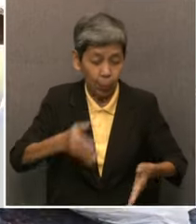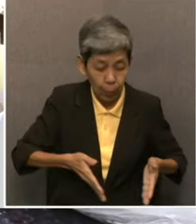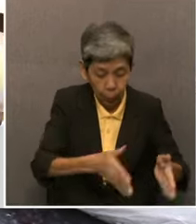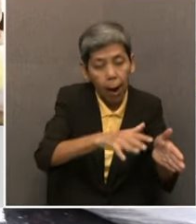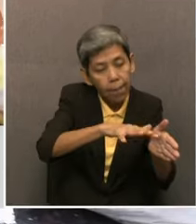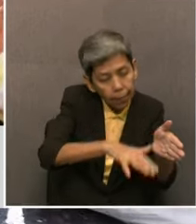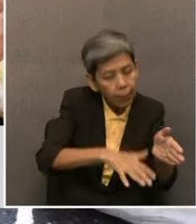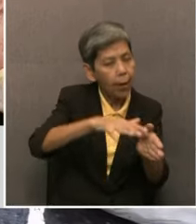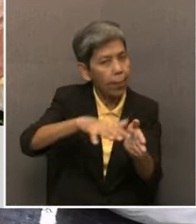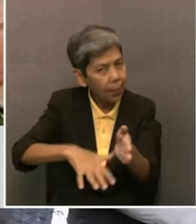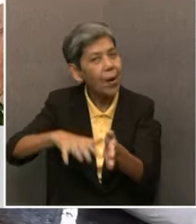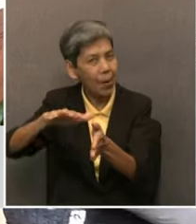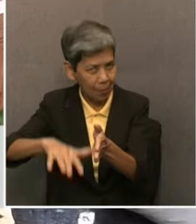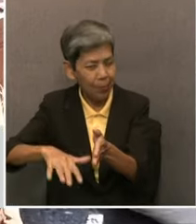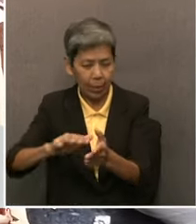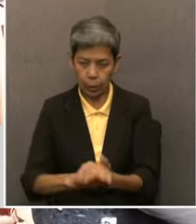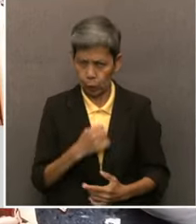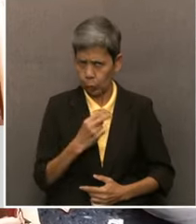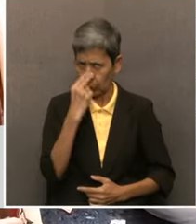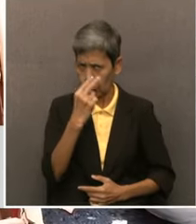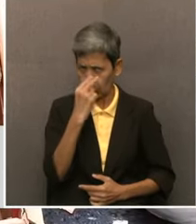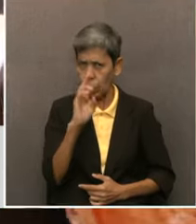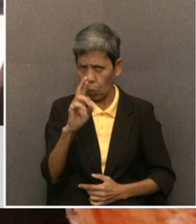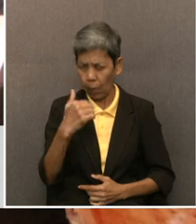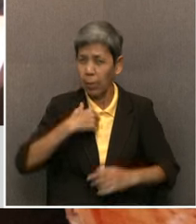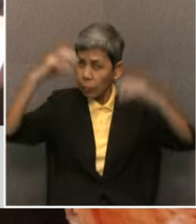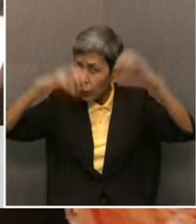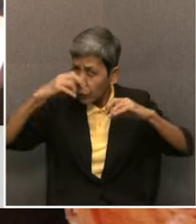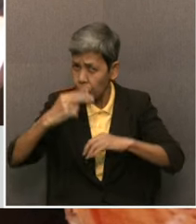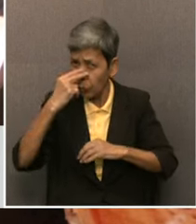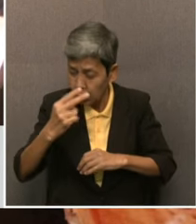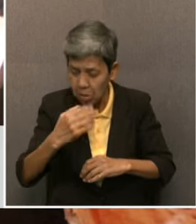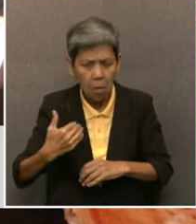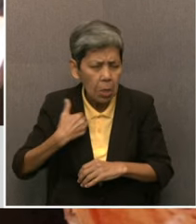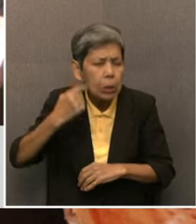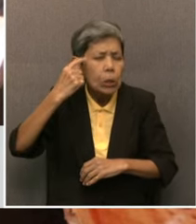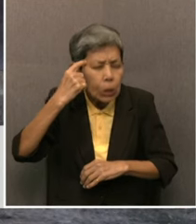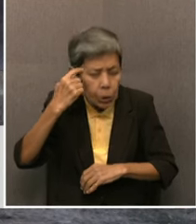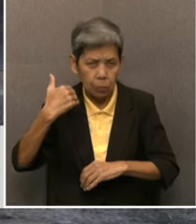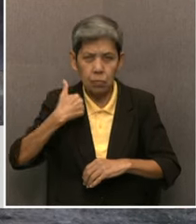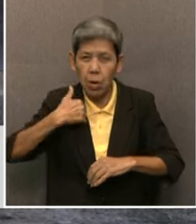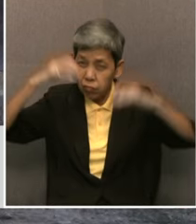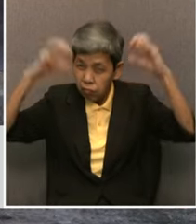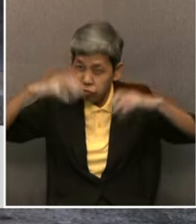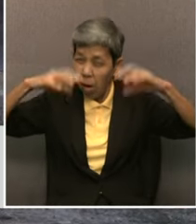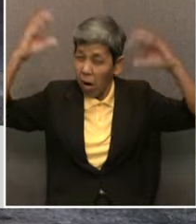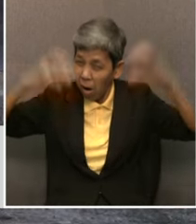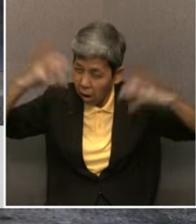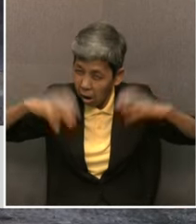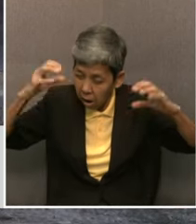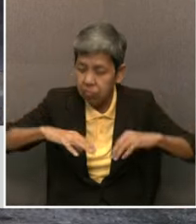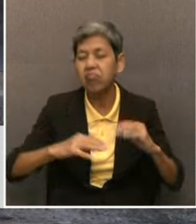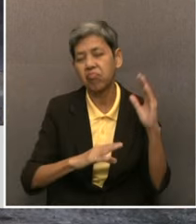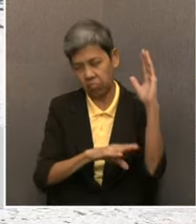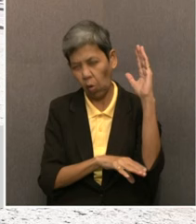างๆลดระดับลงอย่างต่อเนื่องเพียงแต่ต้องเฝ้าระวังสถานการณ์ฝนต่อจากนี้ที่มีการคาดการณ์ว่าฝนจะตกหนักถึงหนักมากในพื้นที่จังหวัดส